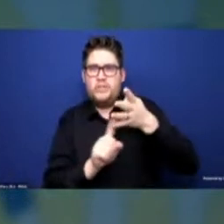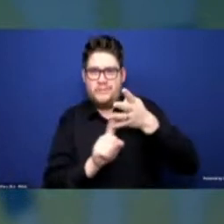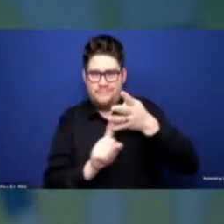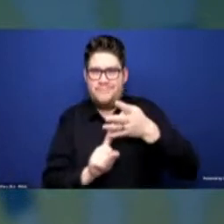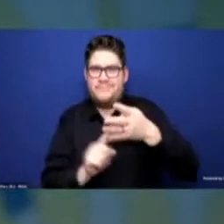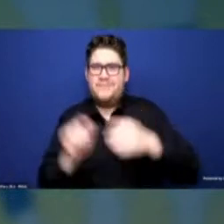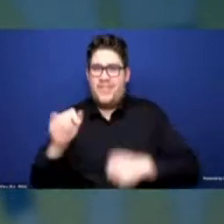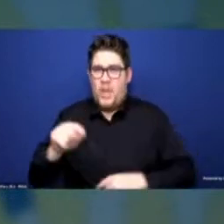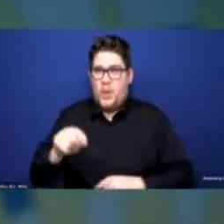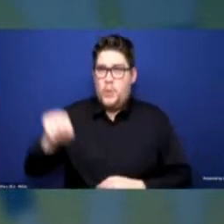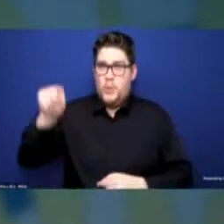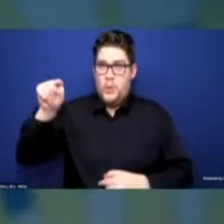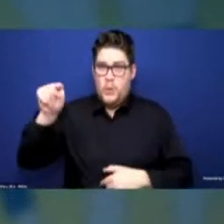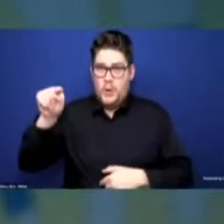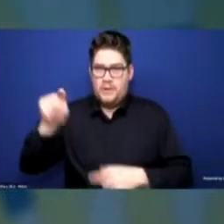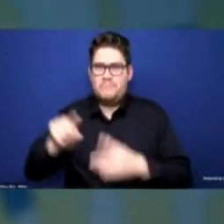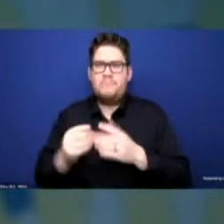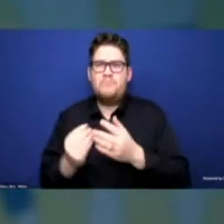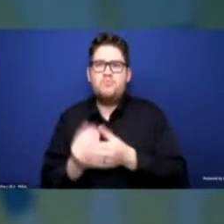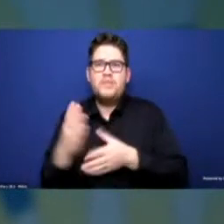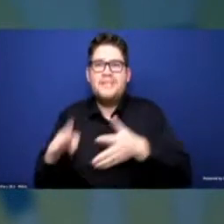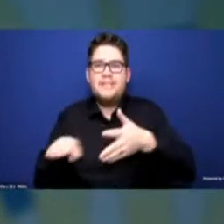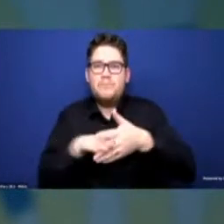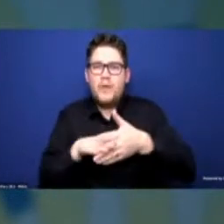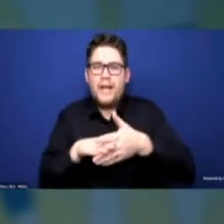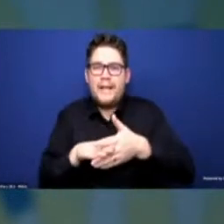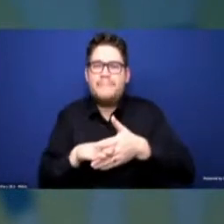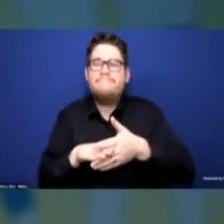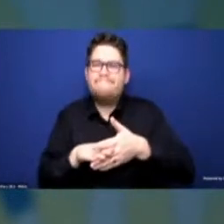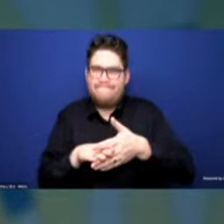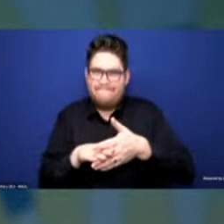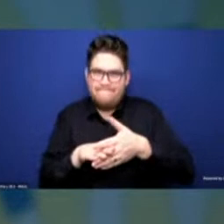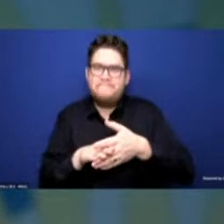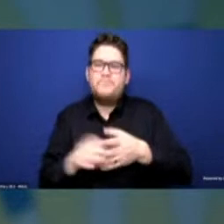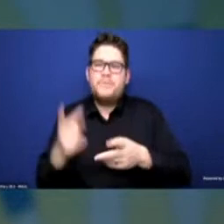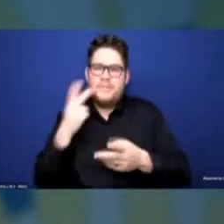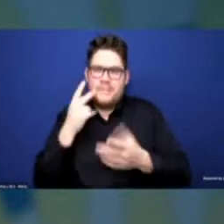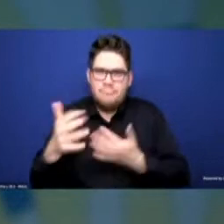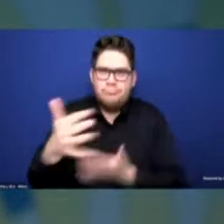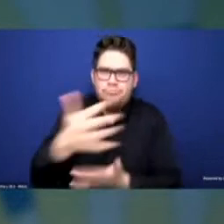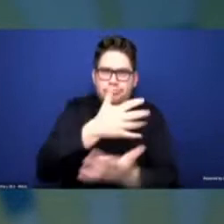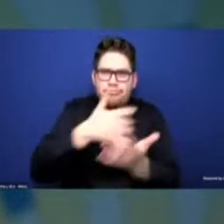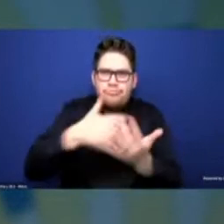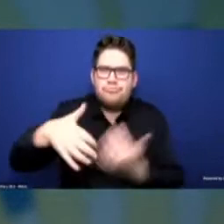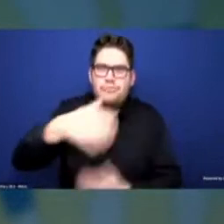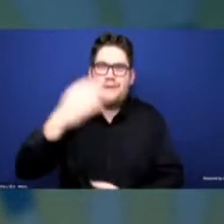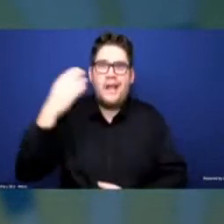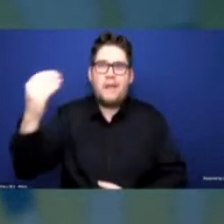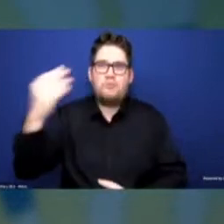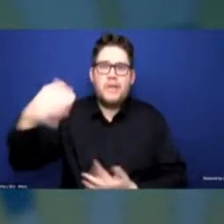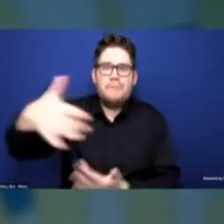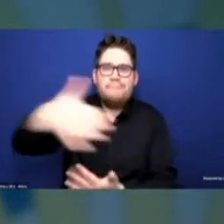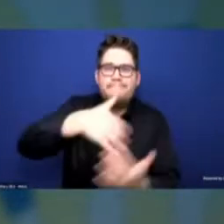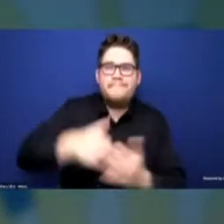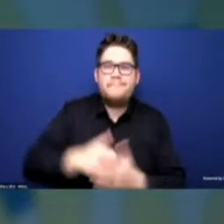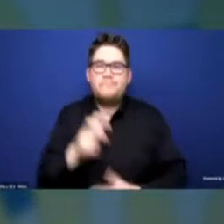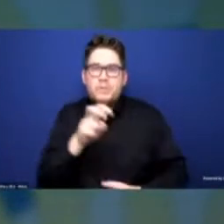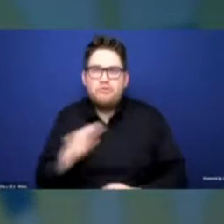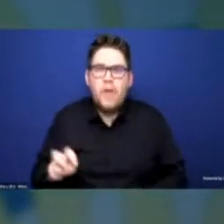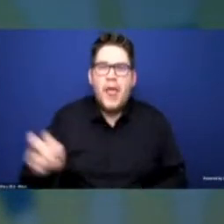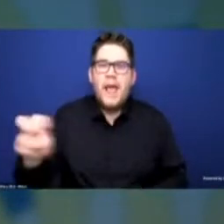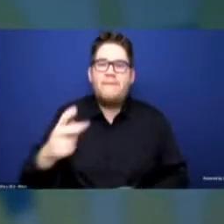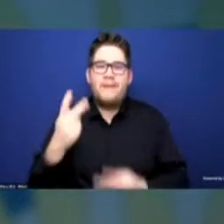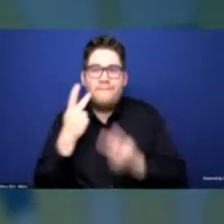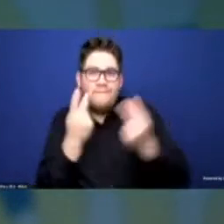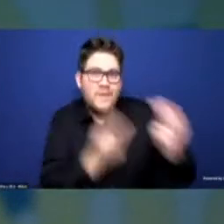色 see a 绿 lot 颜色的 more 是应该 social 是这 connections 个 and 住院 activity 的 and movement of people, and this has 咖啡 led 色的是 along 死 with 亡 the 的 fact that we 那 have 个